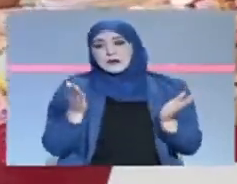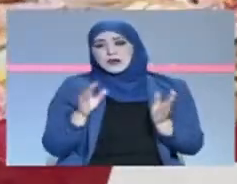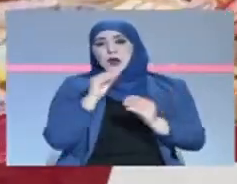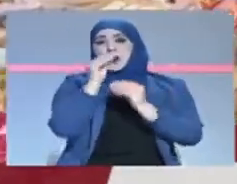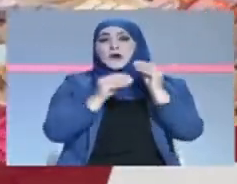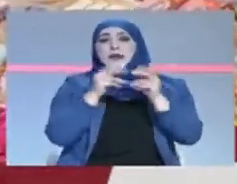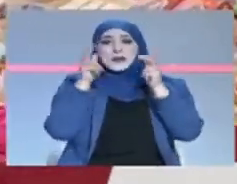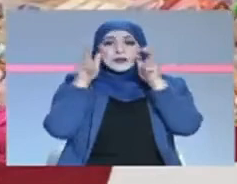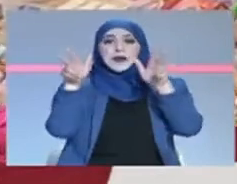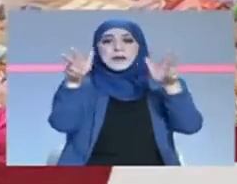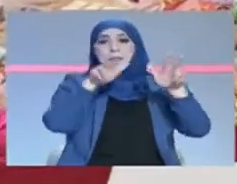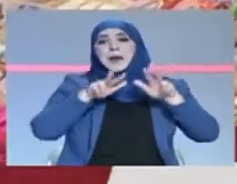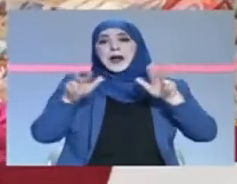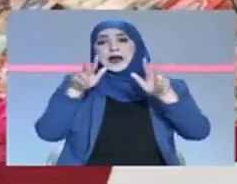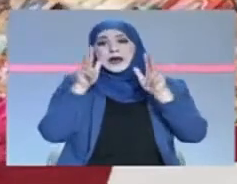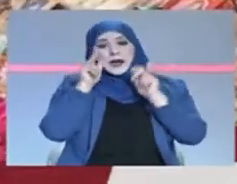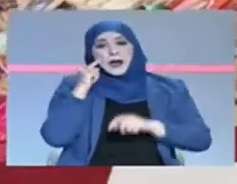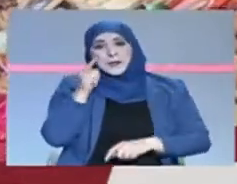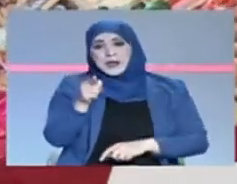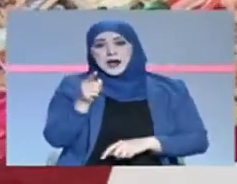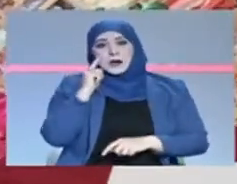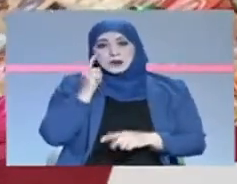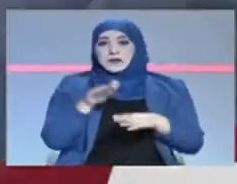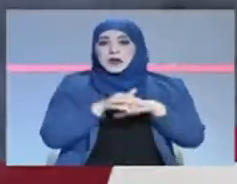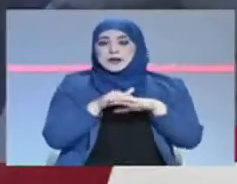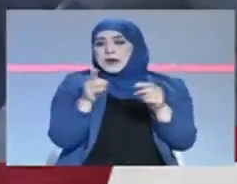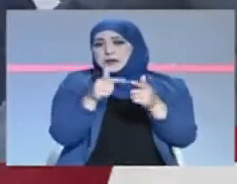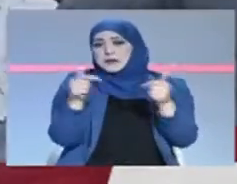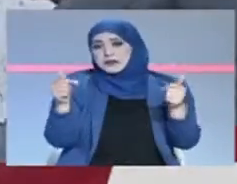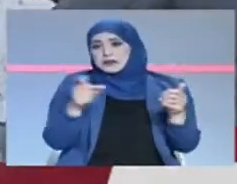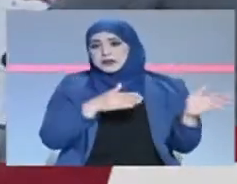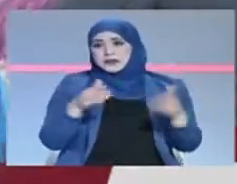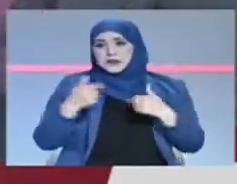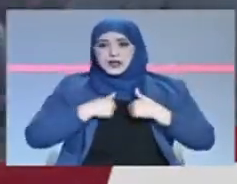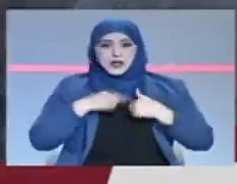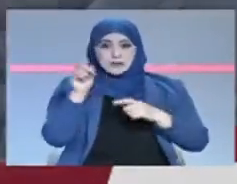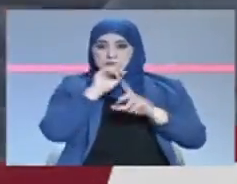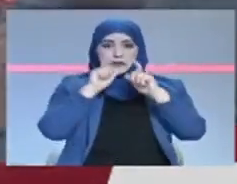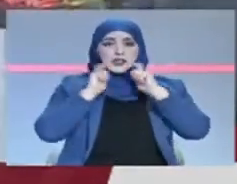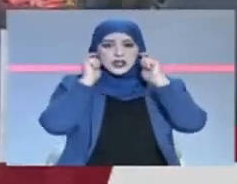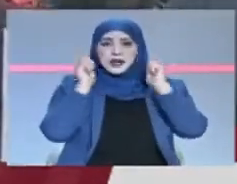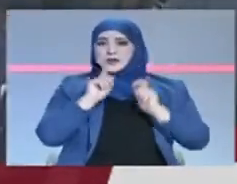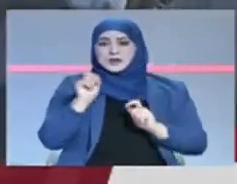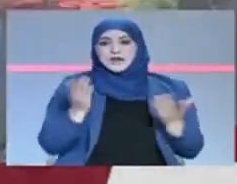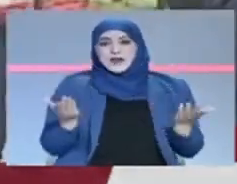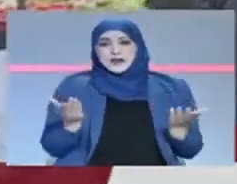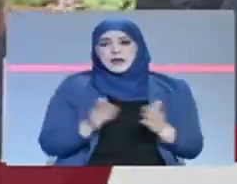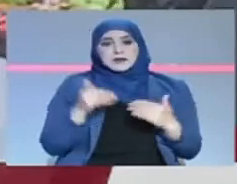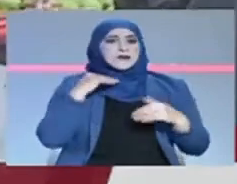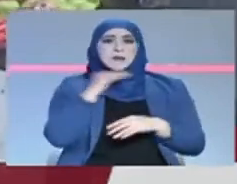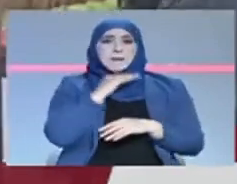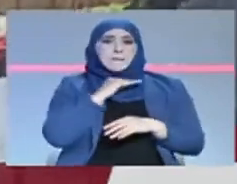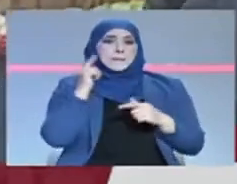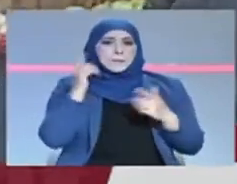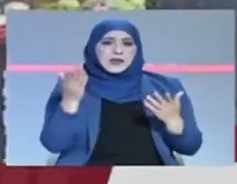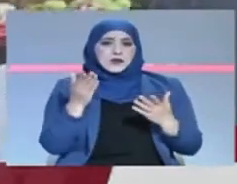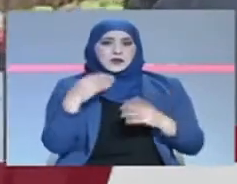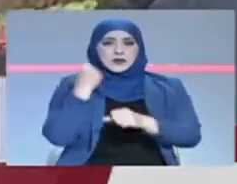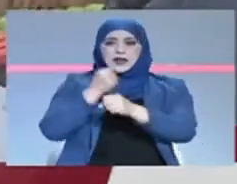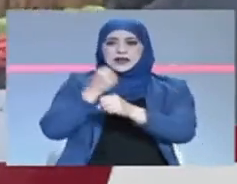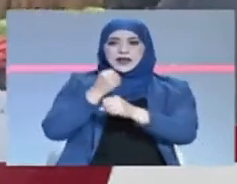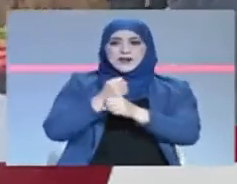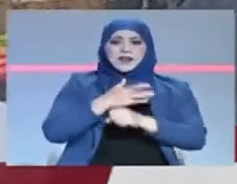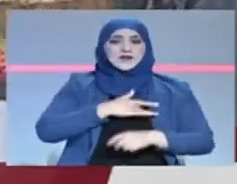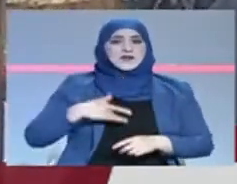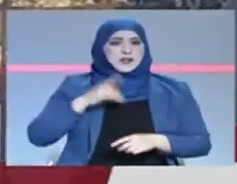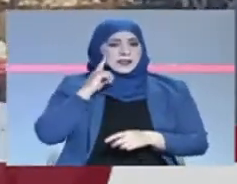أمام عدسة الكاميرا، والأسباب عديدة. ما ليش لبس بافيتة مزروب. أنا نخدم في دومين الصحة والرام،